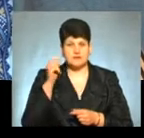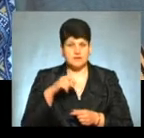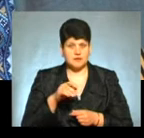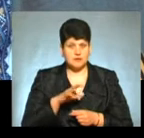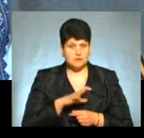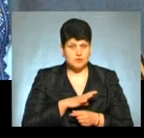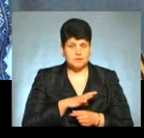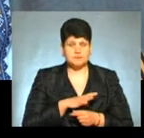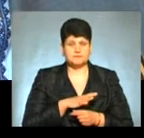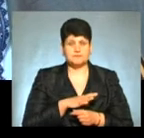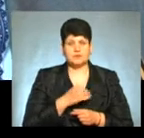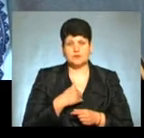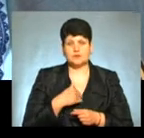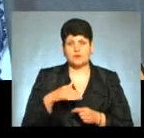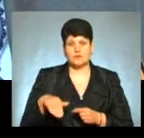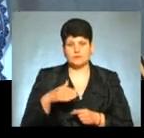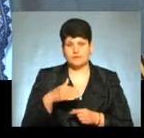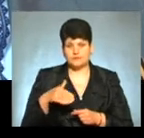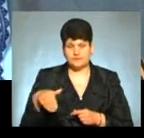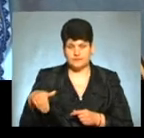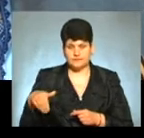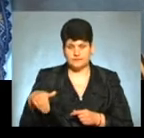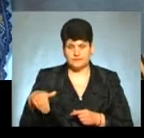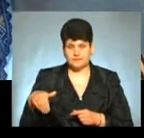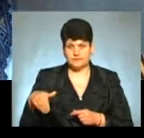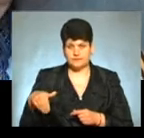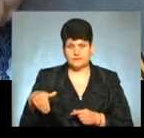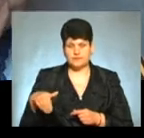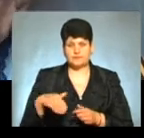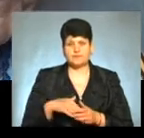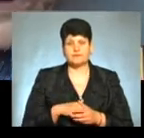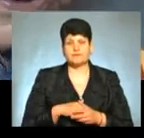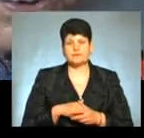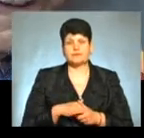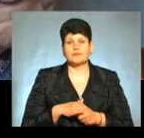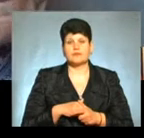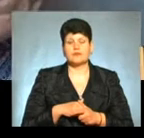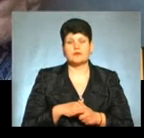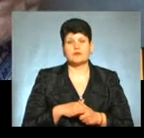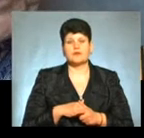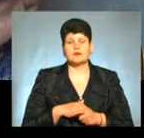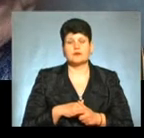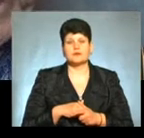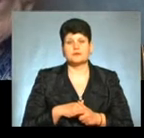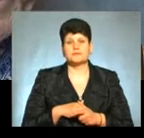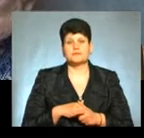була. Значить, ногу тікнули, чи що.